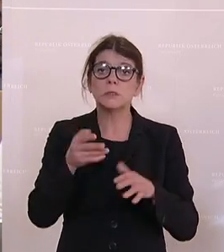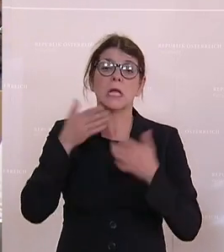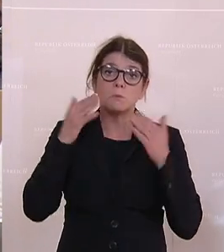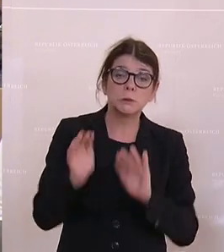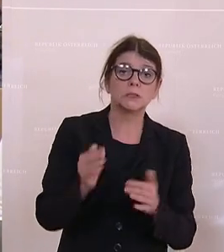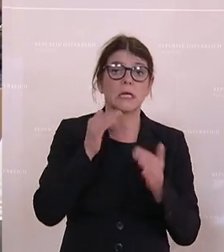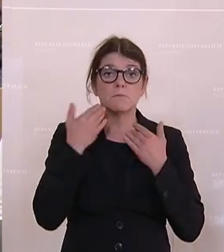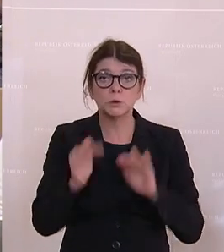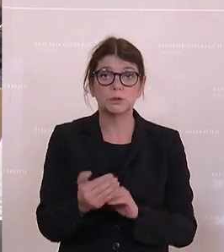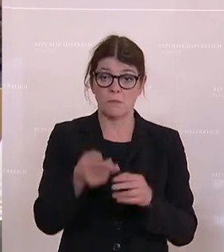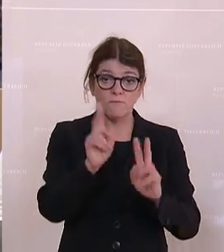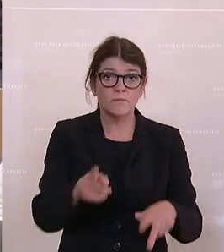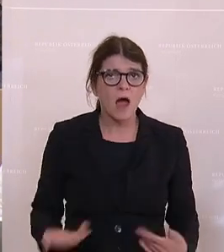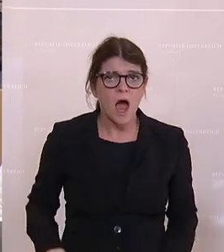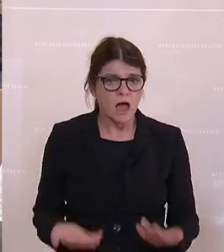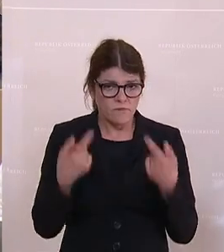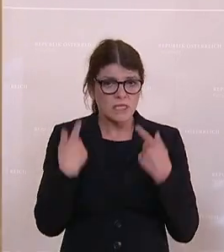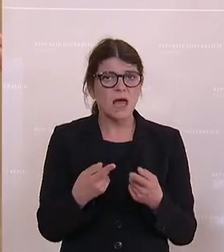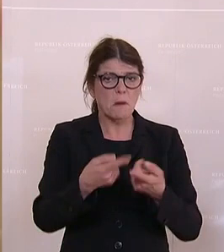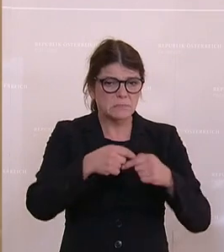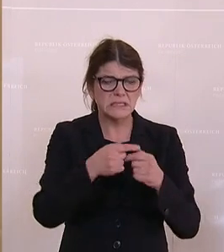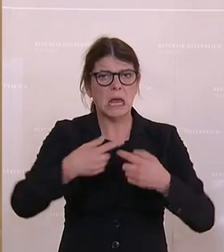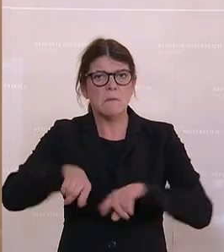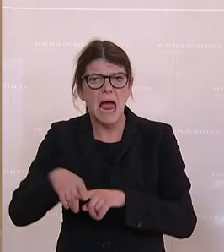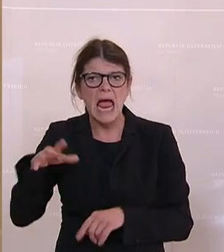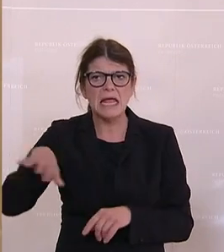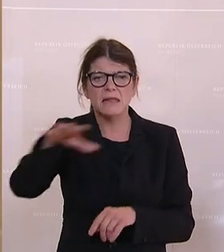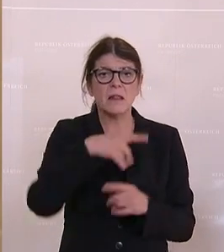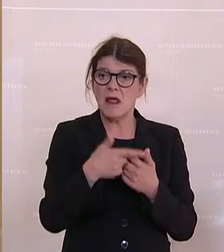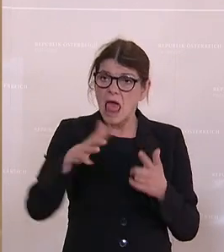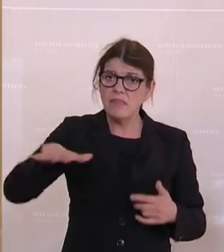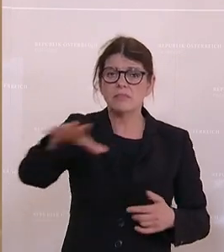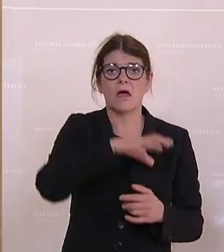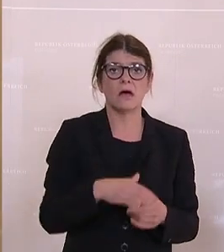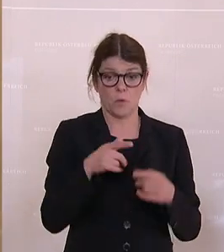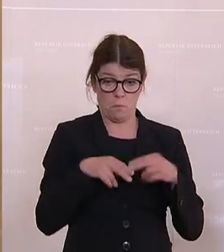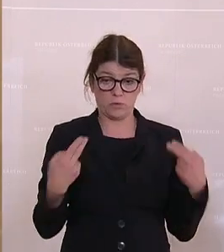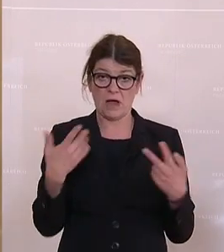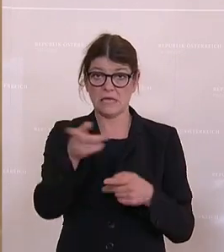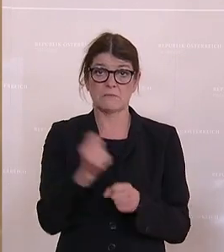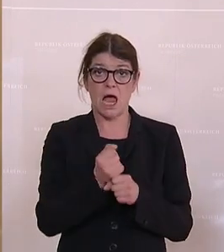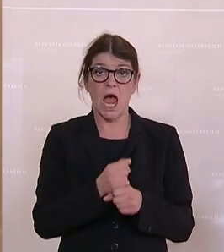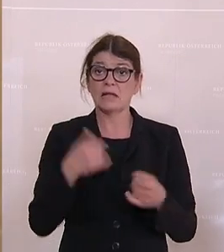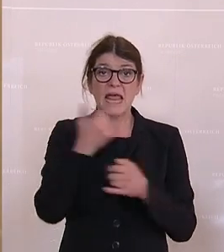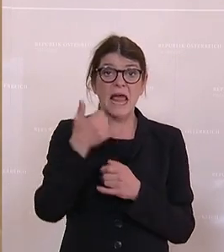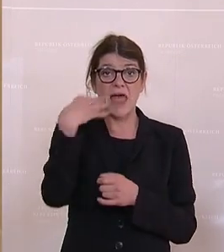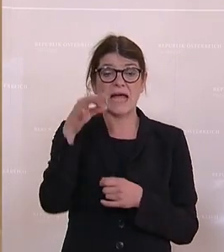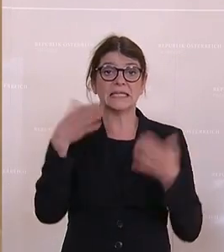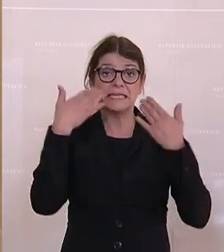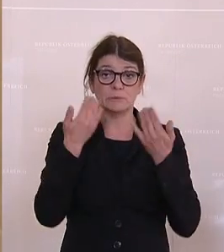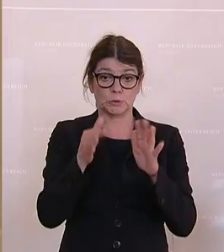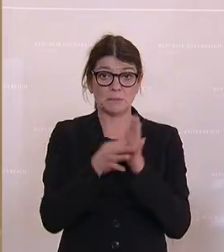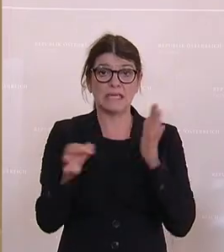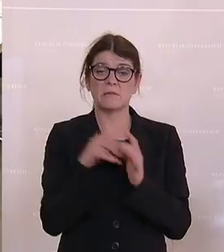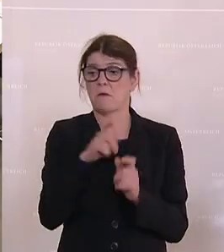in Wahrheit, schaut euch an, was ihr in Bezirken, in Gemeinden, in den Ländern und hier im Bund macht. Ihr sabotiert jede einzelne